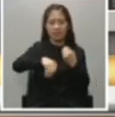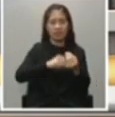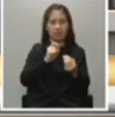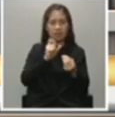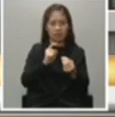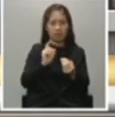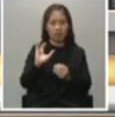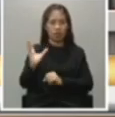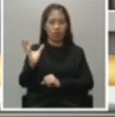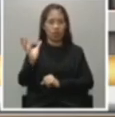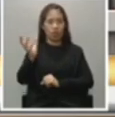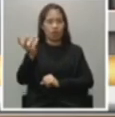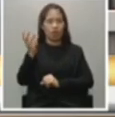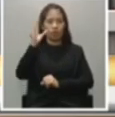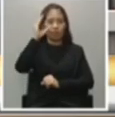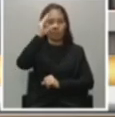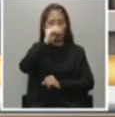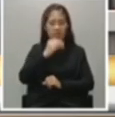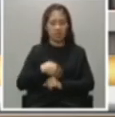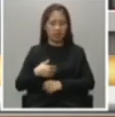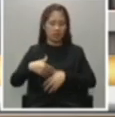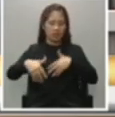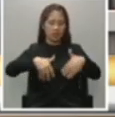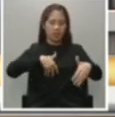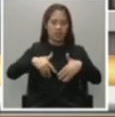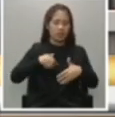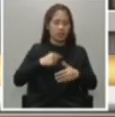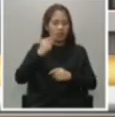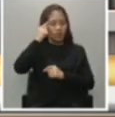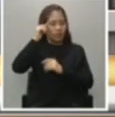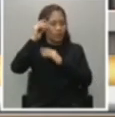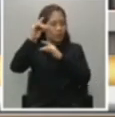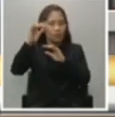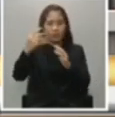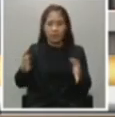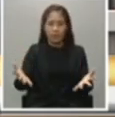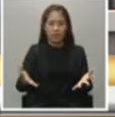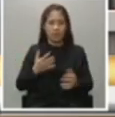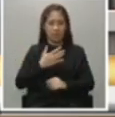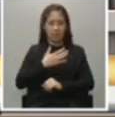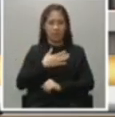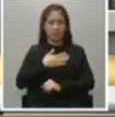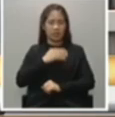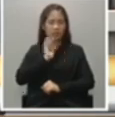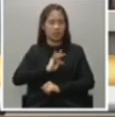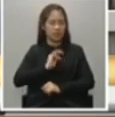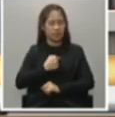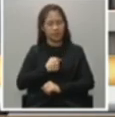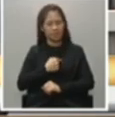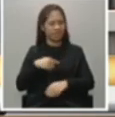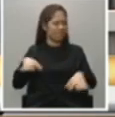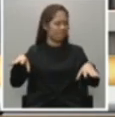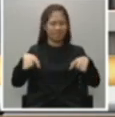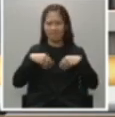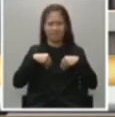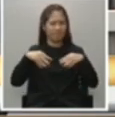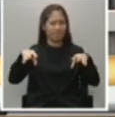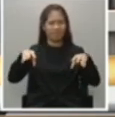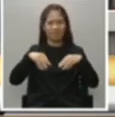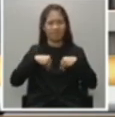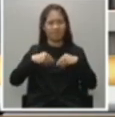นประชาชนสิ้นหวังอย่างแน่นอนดิฉันจึงไม่อาจให้ความไว้วางใจพลเอกประยุทธ์